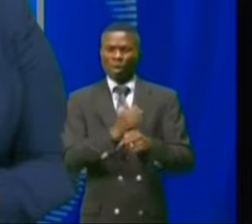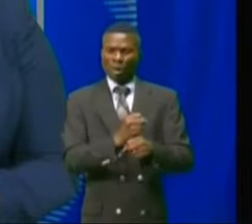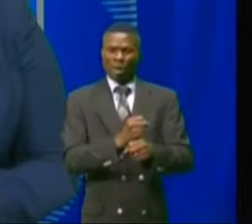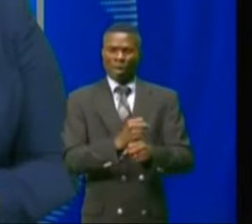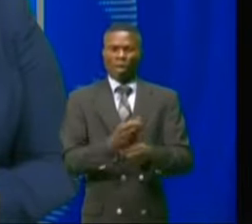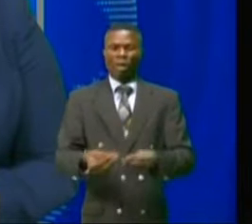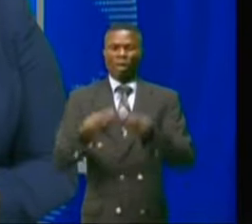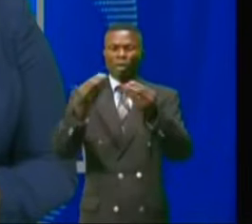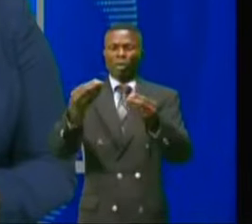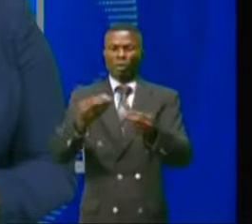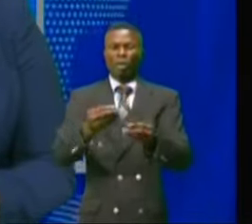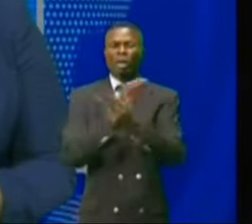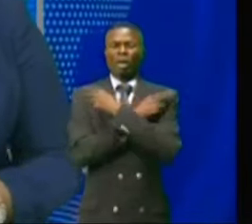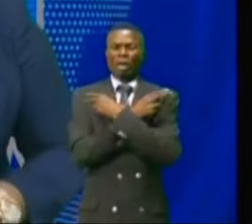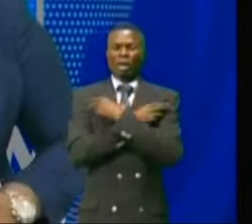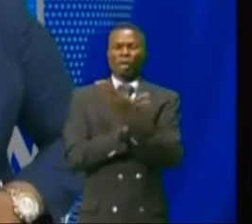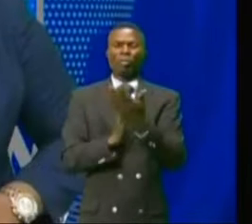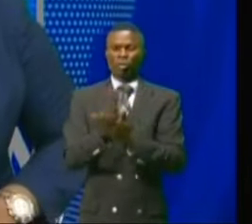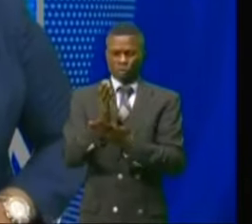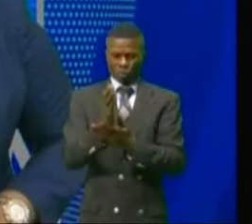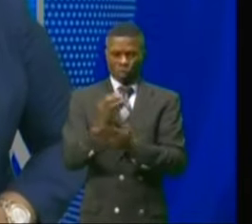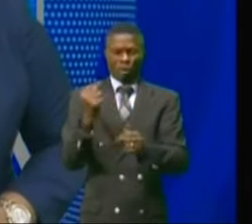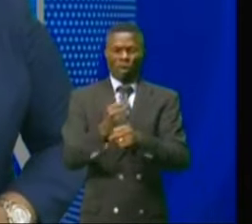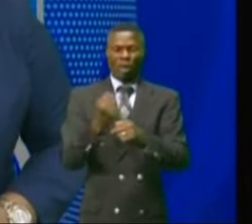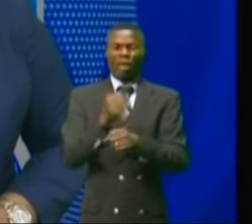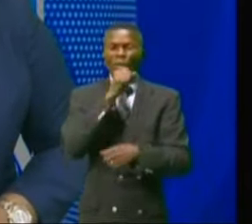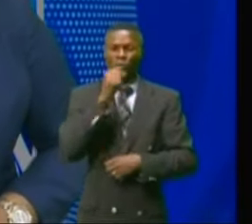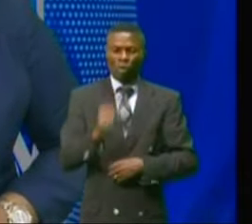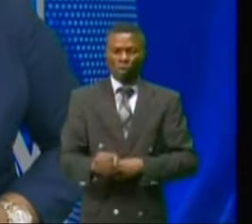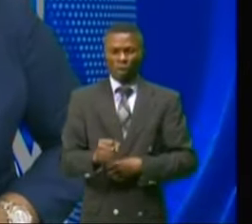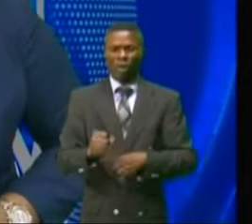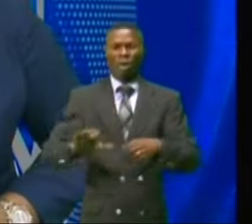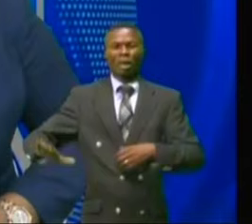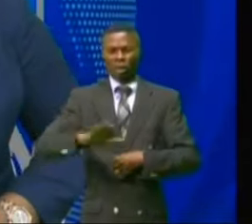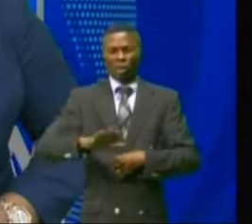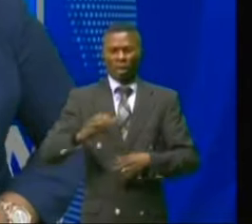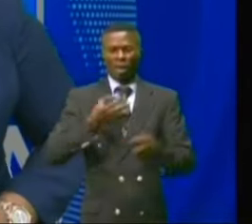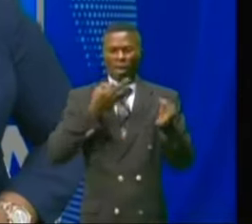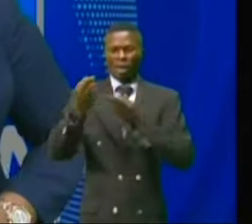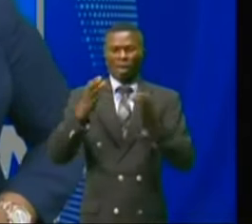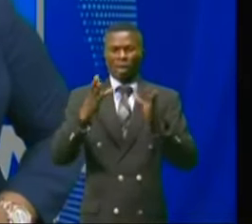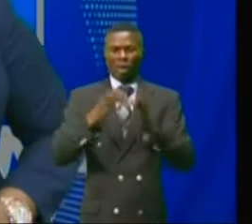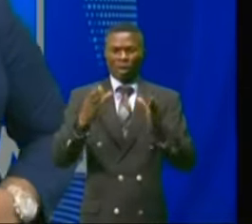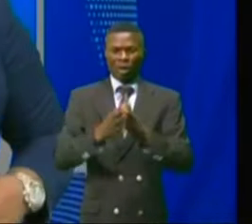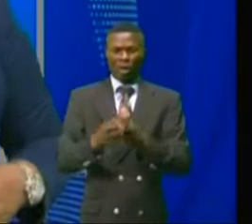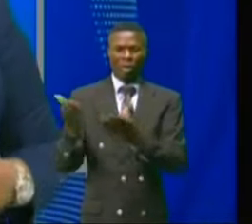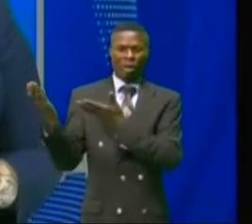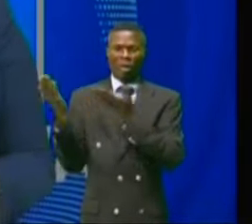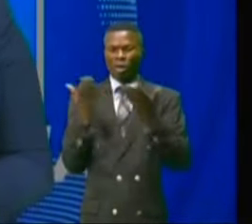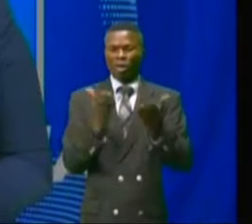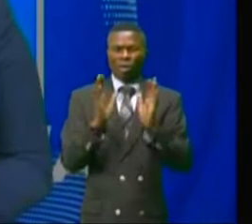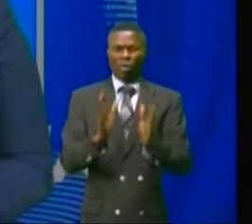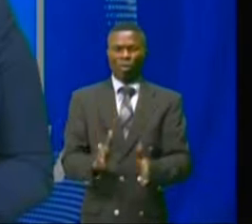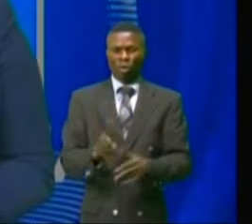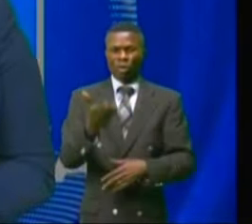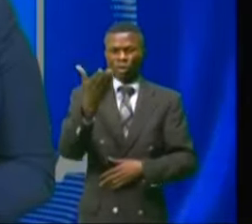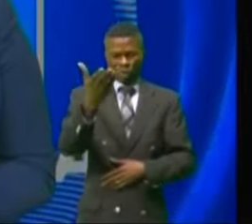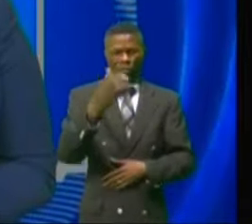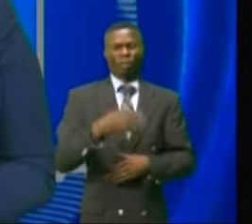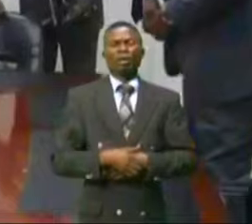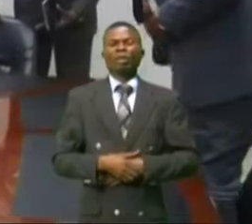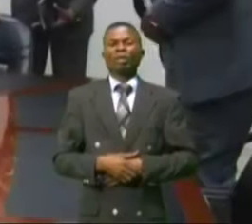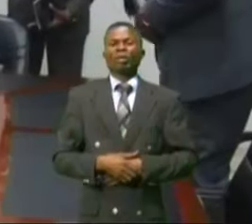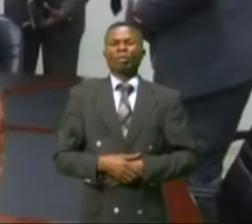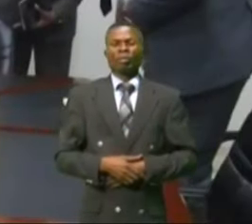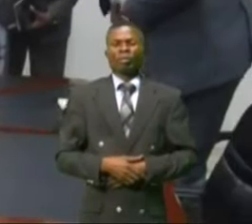leur offrir une retraite digne des services rendus au pays. D'amples détails avec ce reportage de Paulette Lomba.